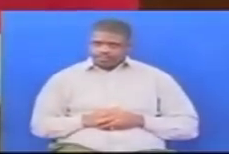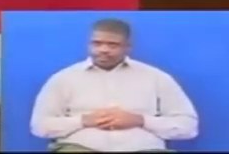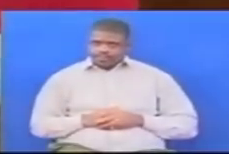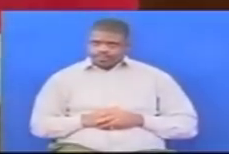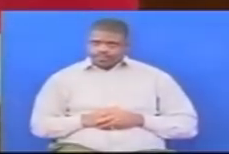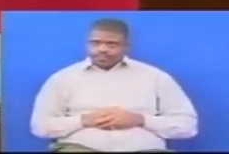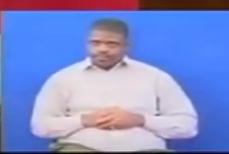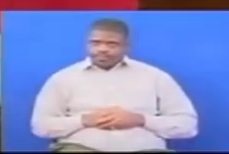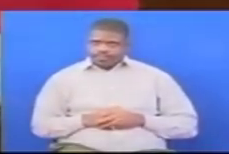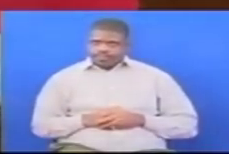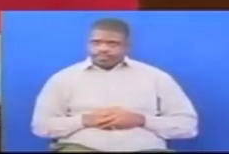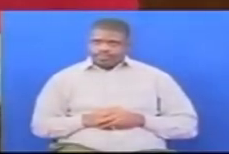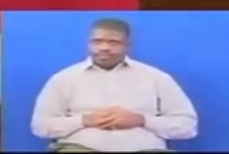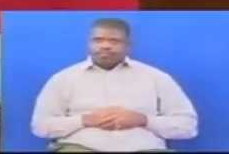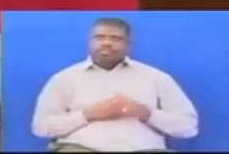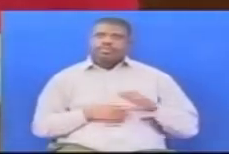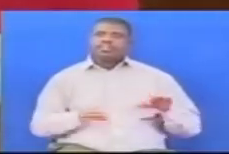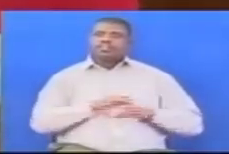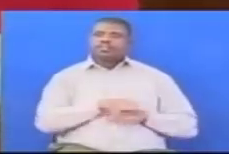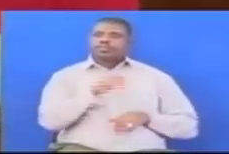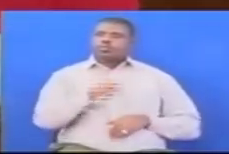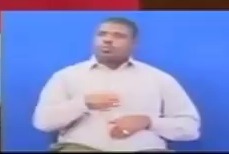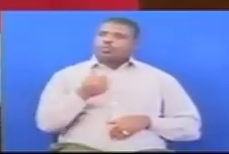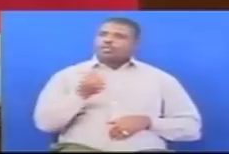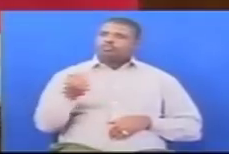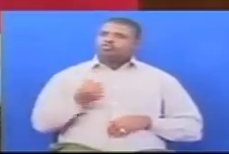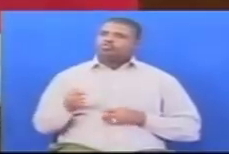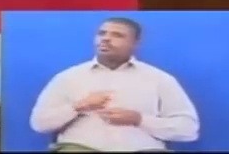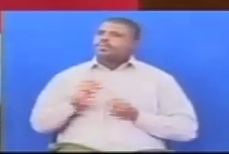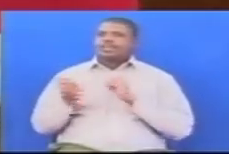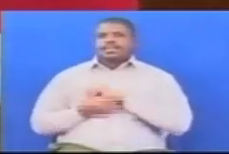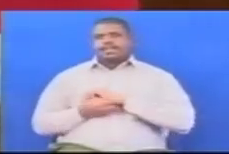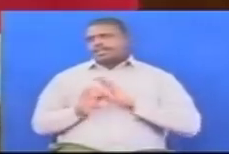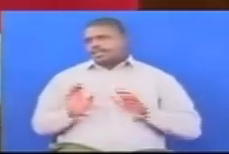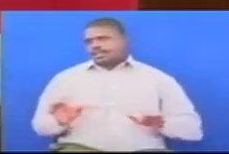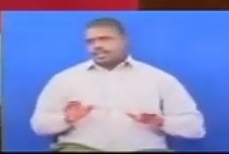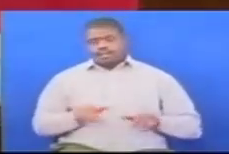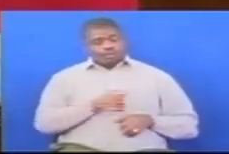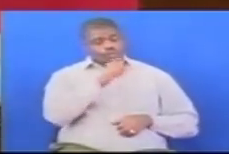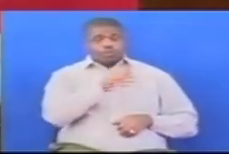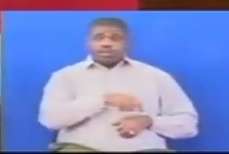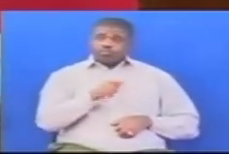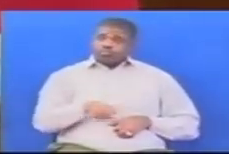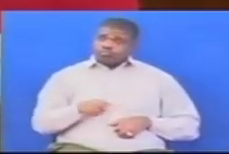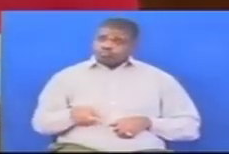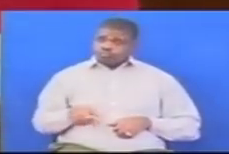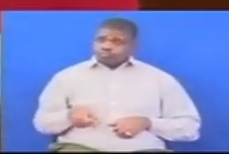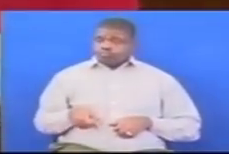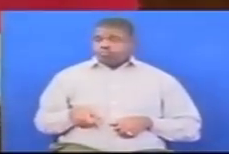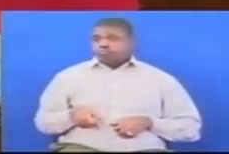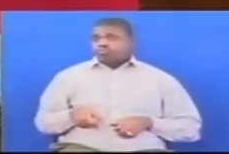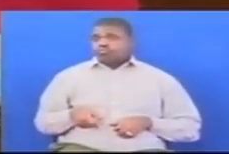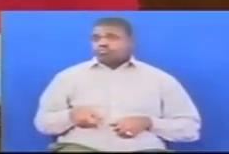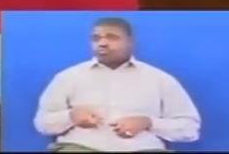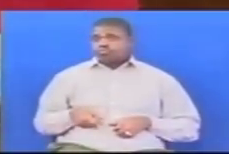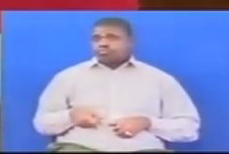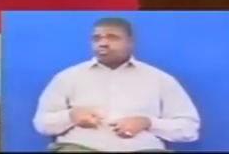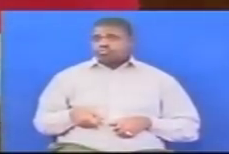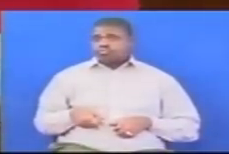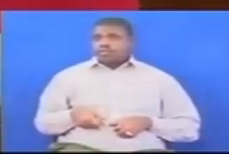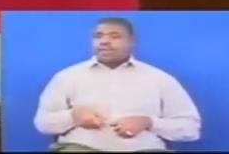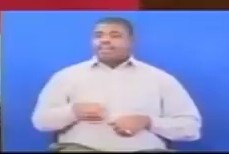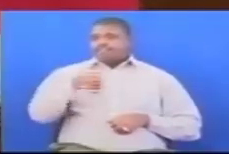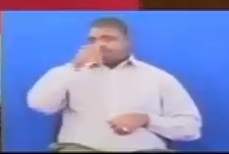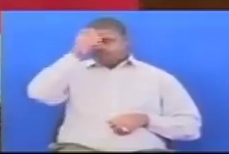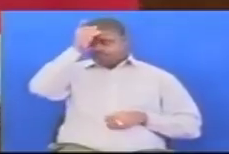Mheshimiwa mwenyekiti, Watanzania tumebadilika sana. Watanzania tumeakisi